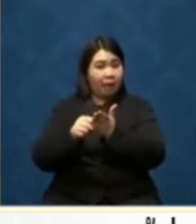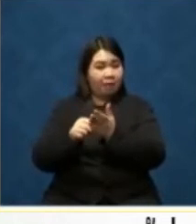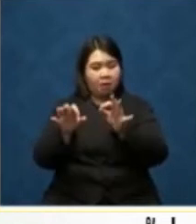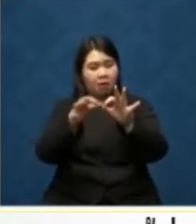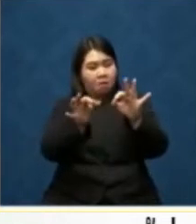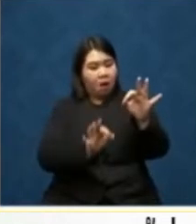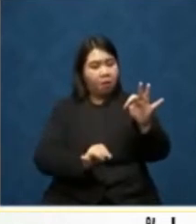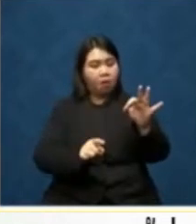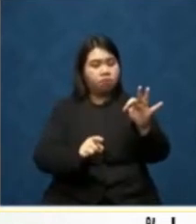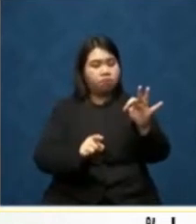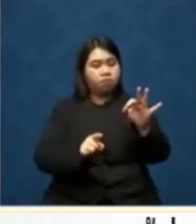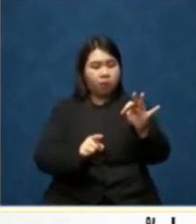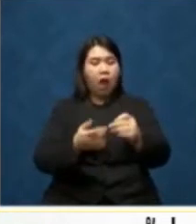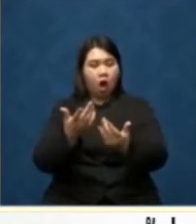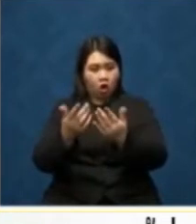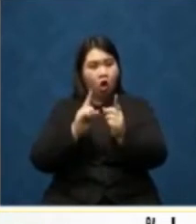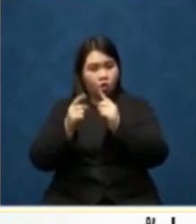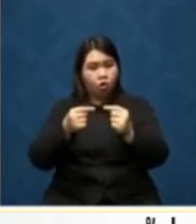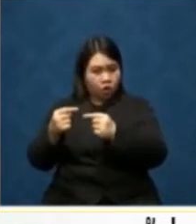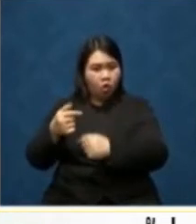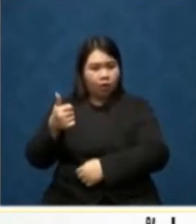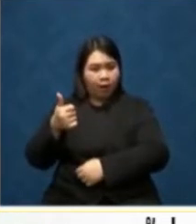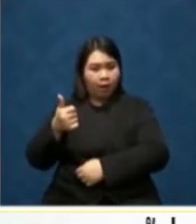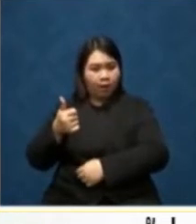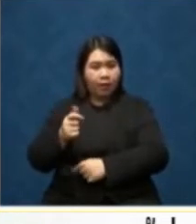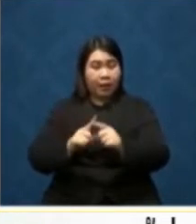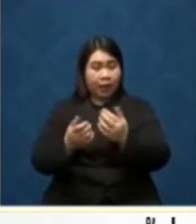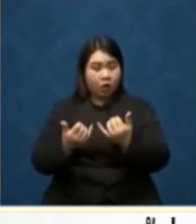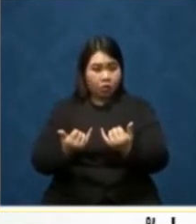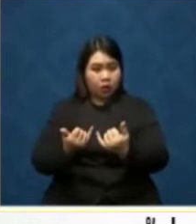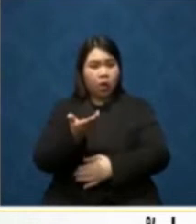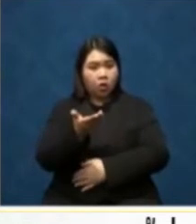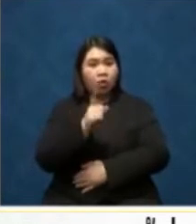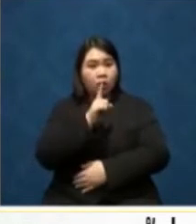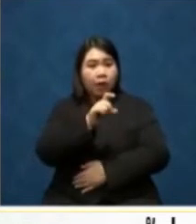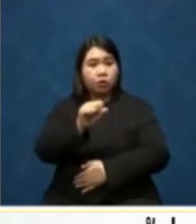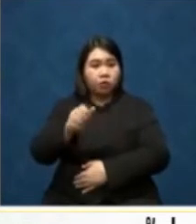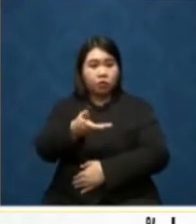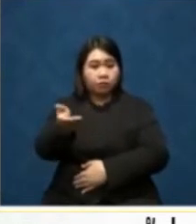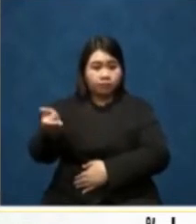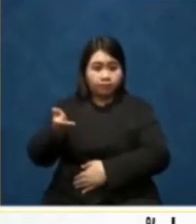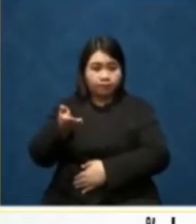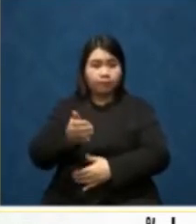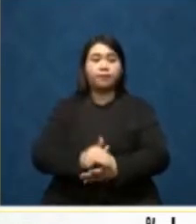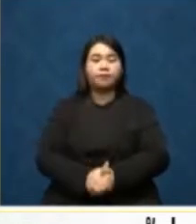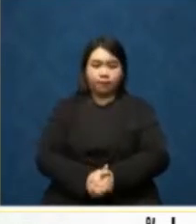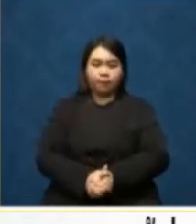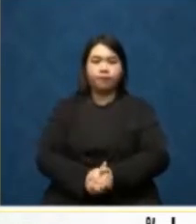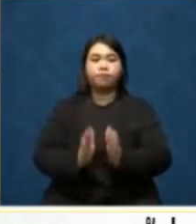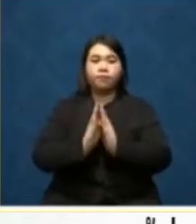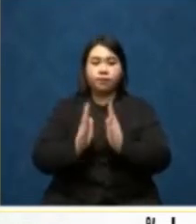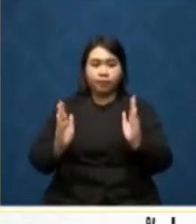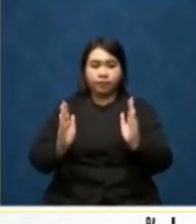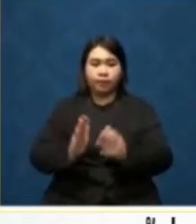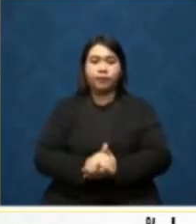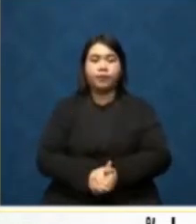นะครบ เพื่อใหผมเนี่ยได้แก้ไขในหลกกทhamMAN pinก็ยัพอไปพคุยกได้ต่อ ใวาระที่ 2 นะครัดงนั้อยากจะขอคว